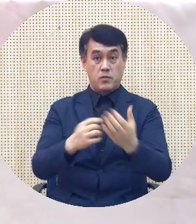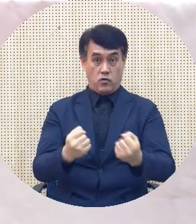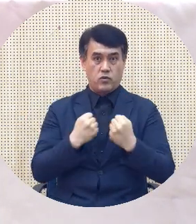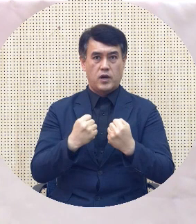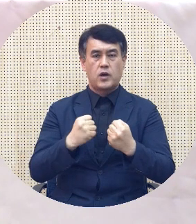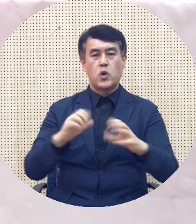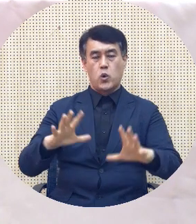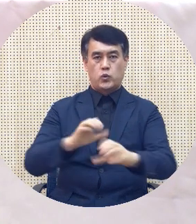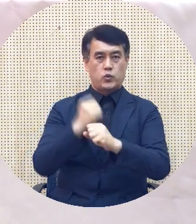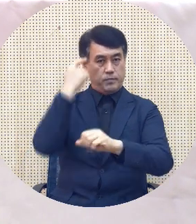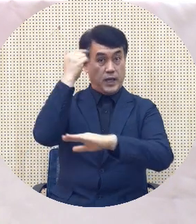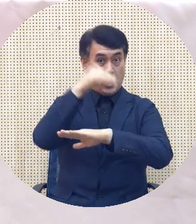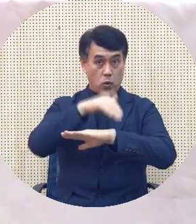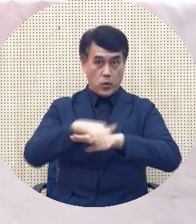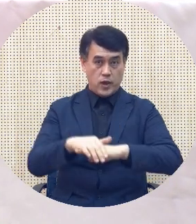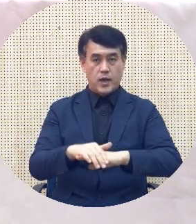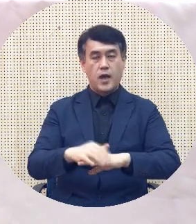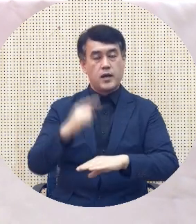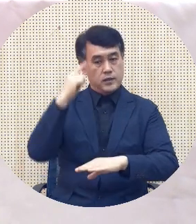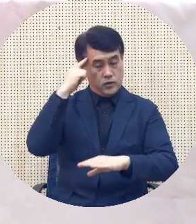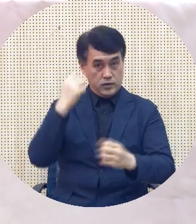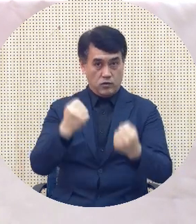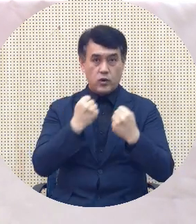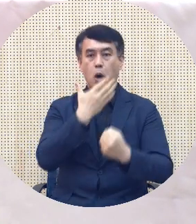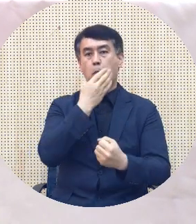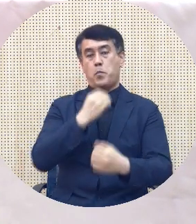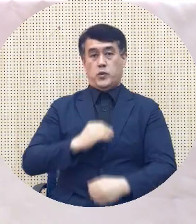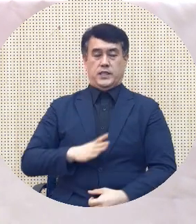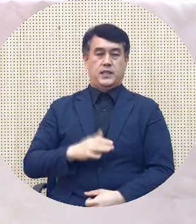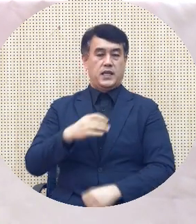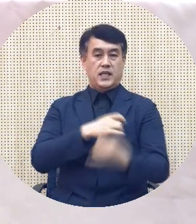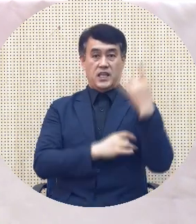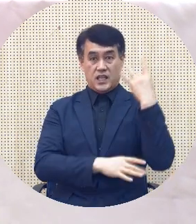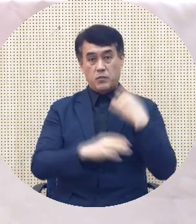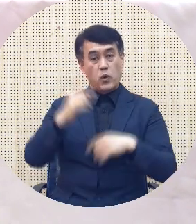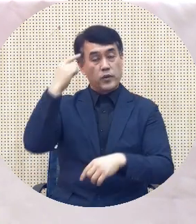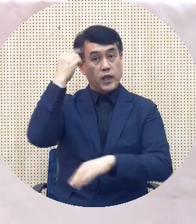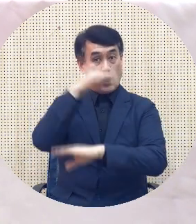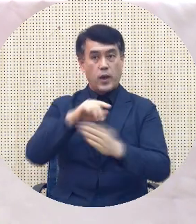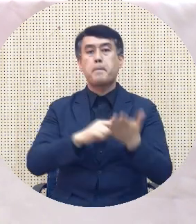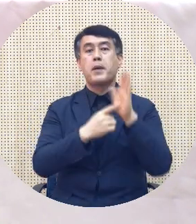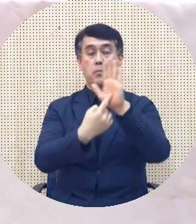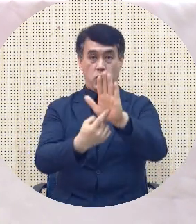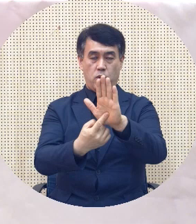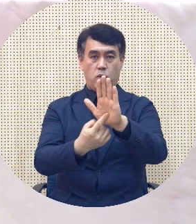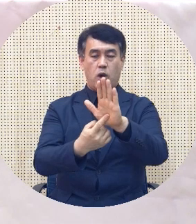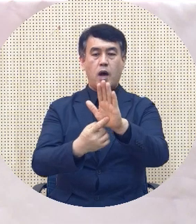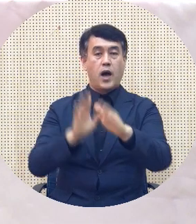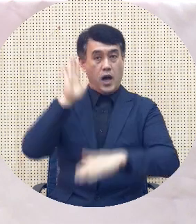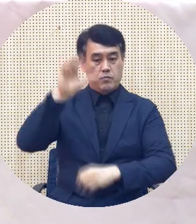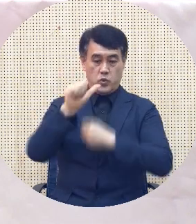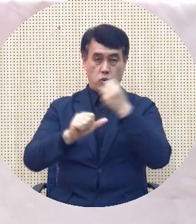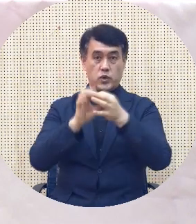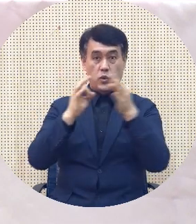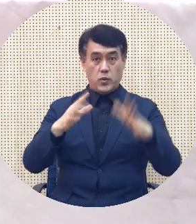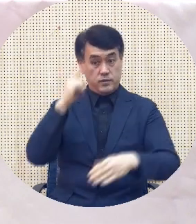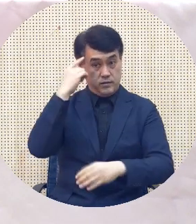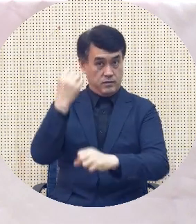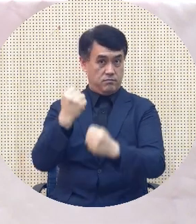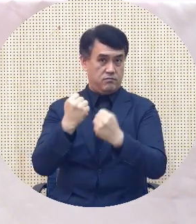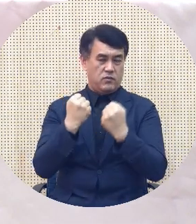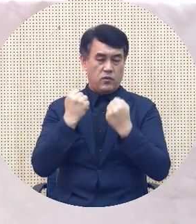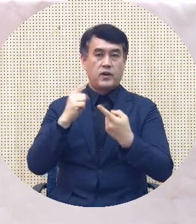이름으로 제2차 정신건강 복지 기본계획을 발표하였습니다. 여기에는 향후 5년간 정신건강 분야에서 국가